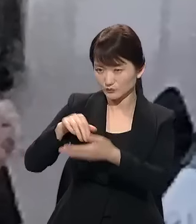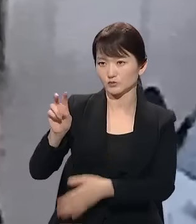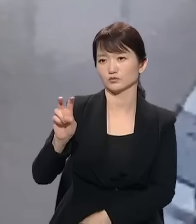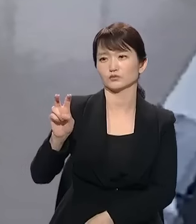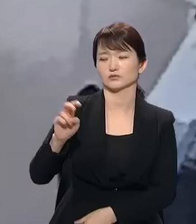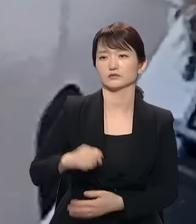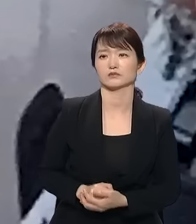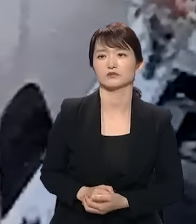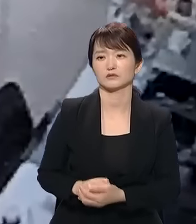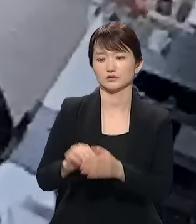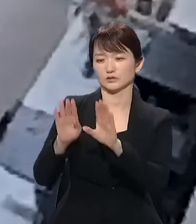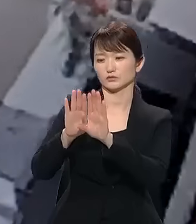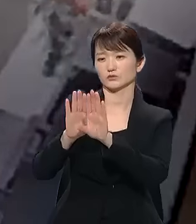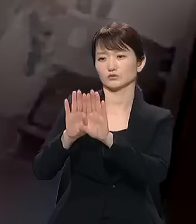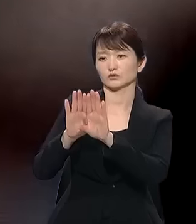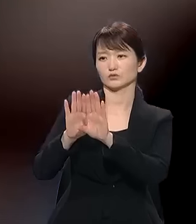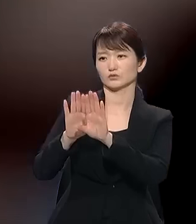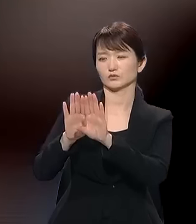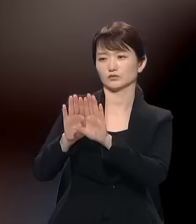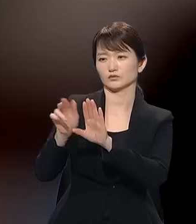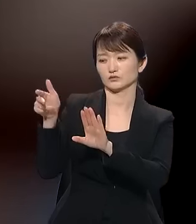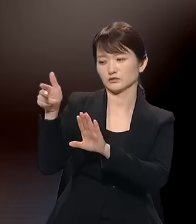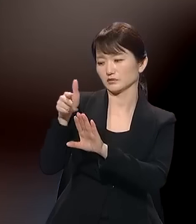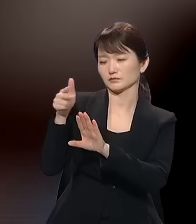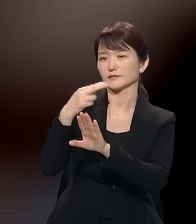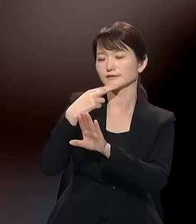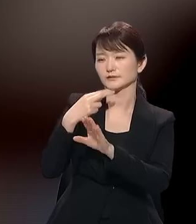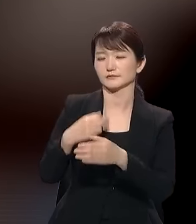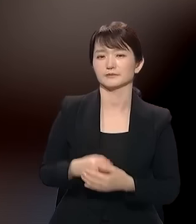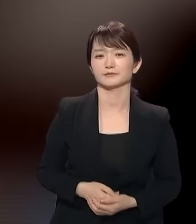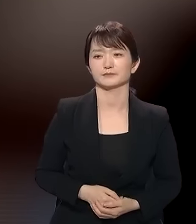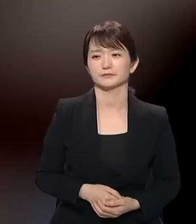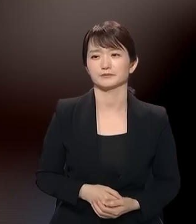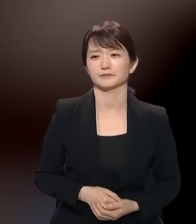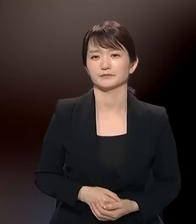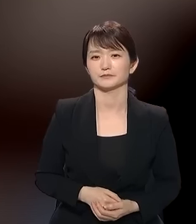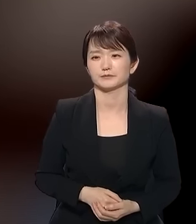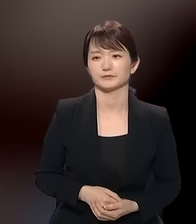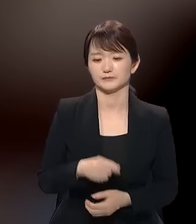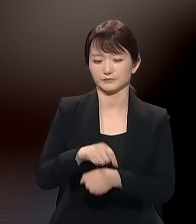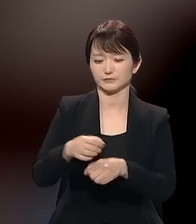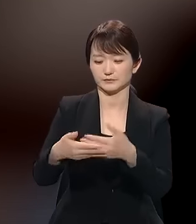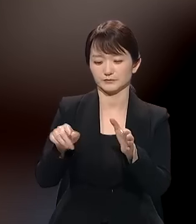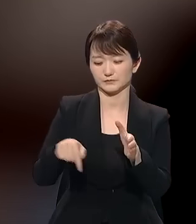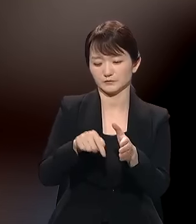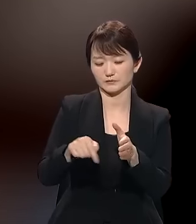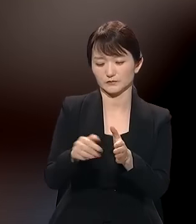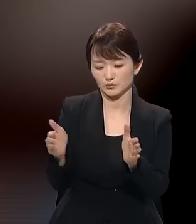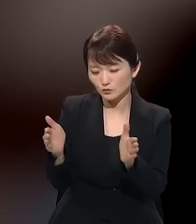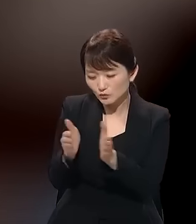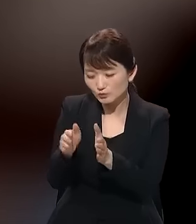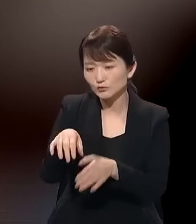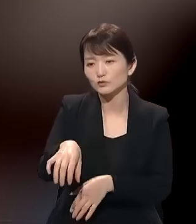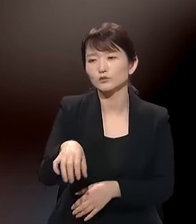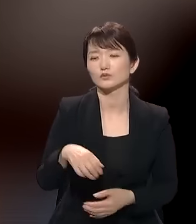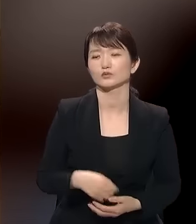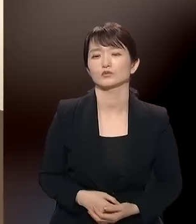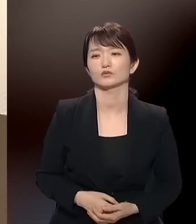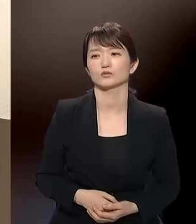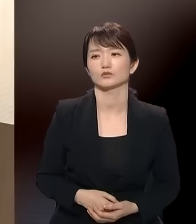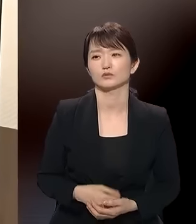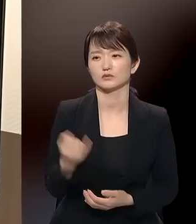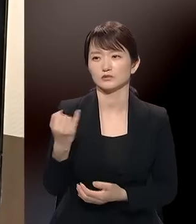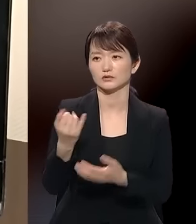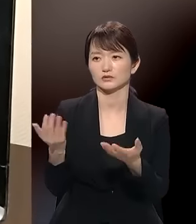역시도 현관 쪽에는 CCTV가 막상 설치돼 있지 않았고 심지어 저 이제 사무실 안에 작은 공간이 따로 있었는데 거기서는 이제